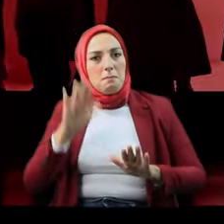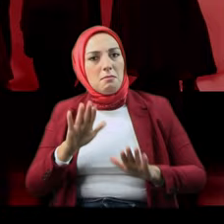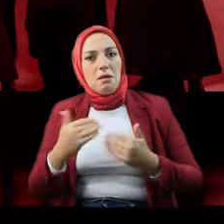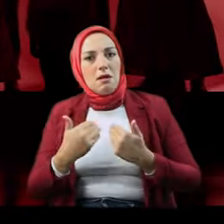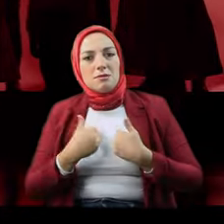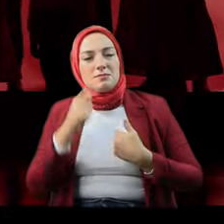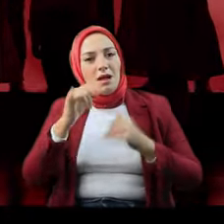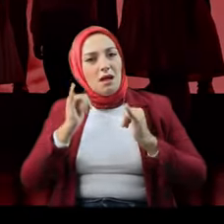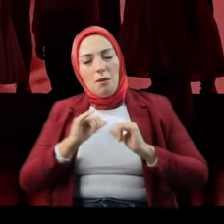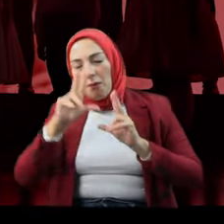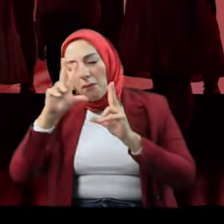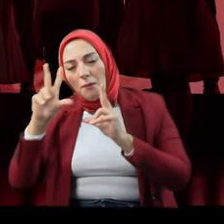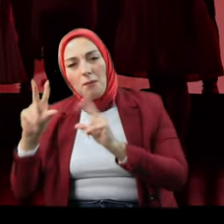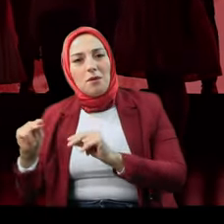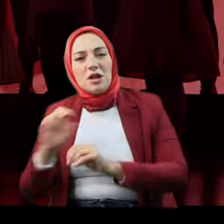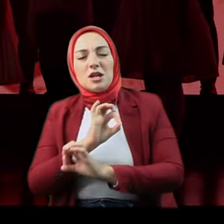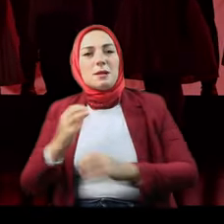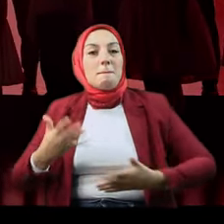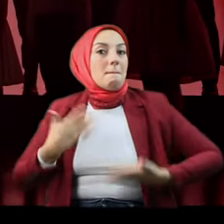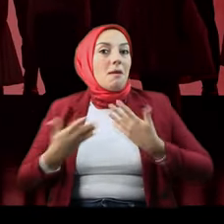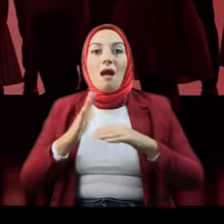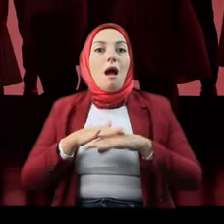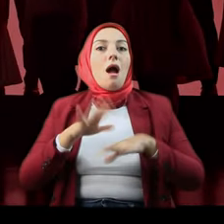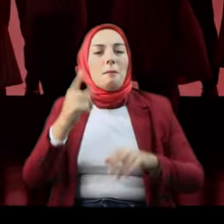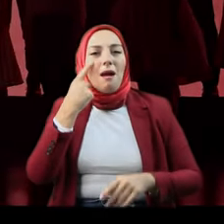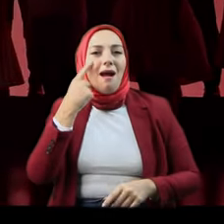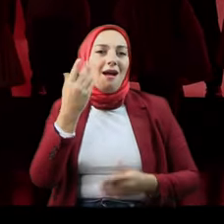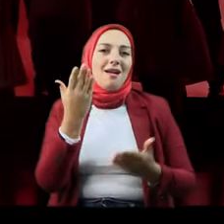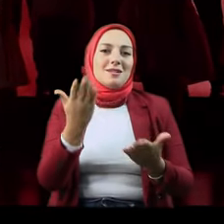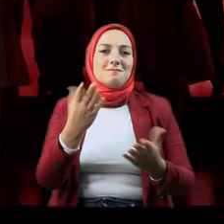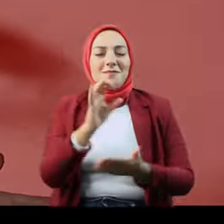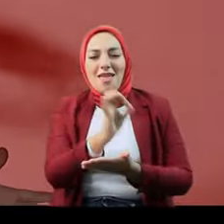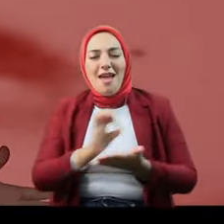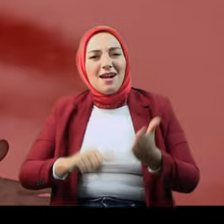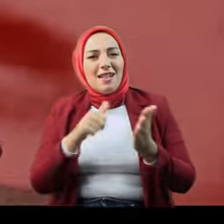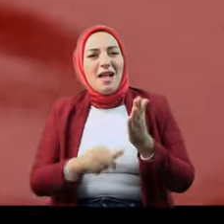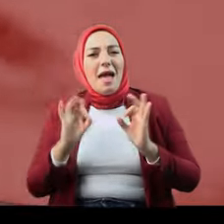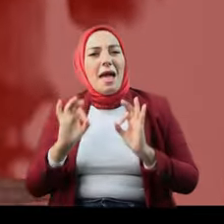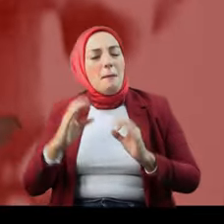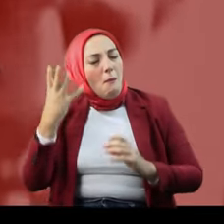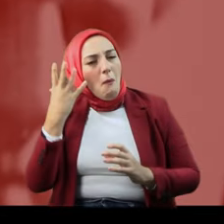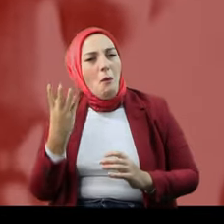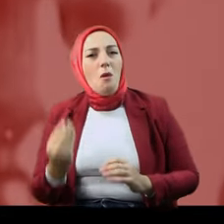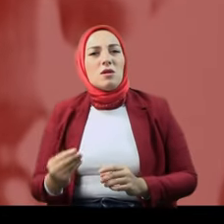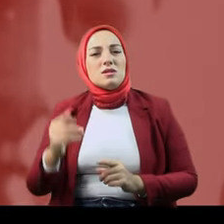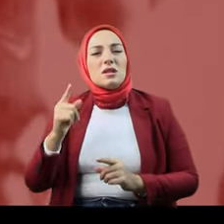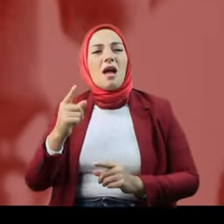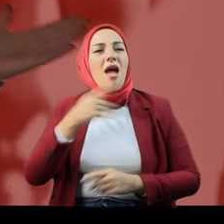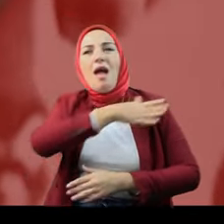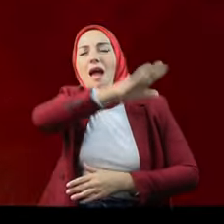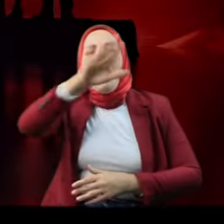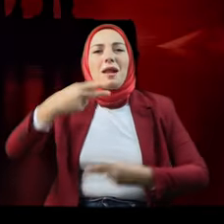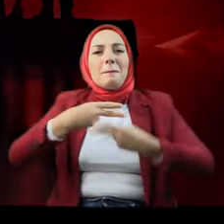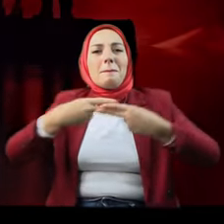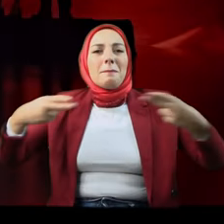Heran Sen rahat uyu Hiç merak etme Atam yazdığın tarih hep olacak dillerde